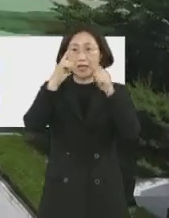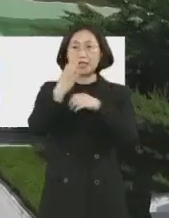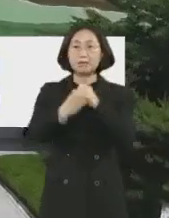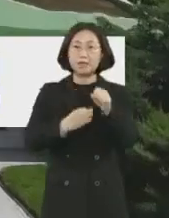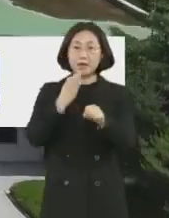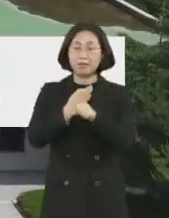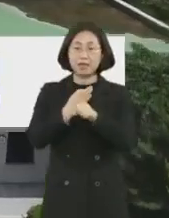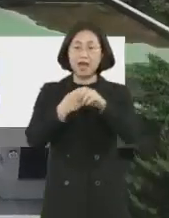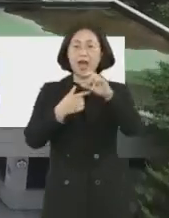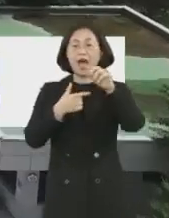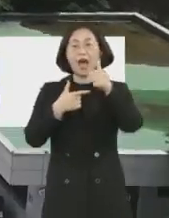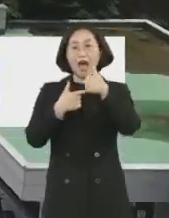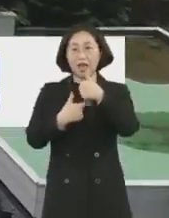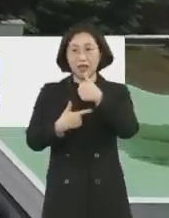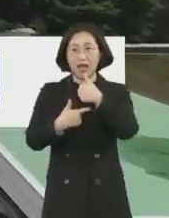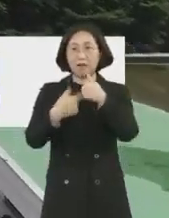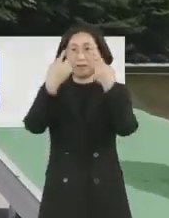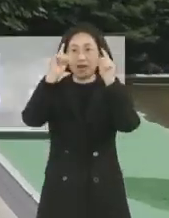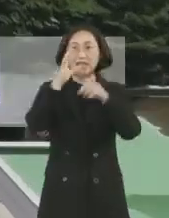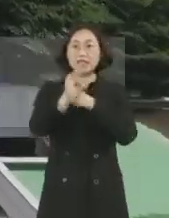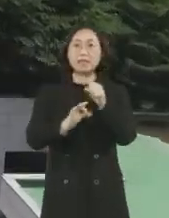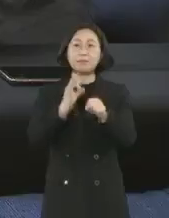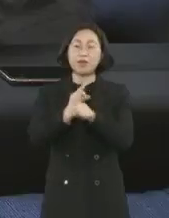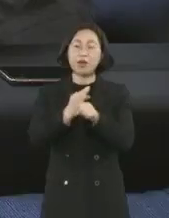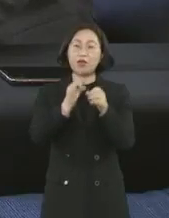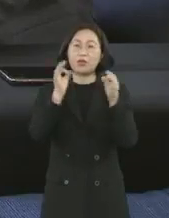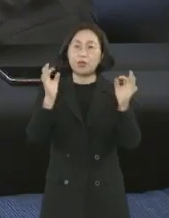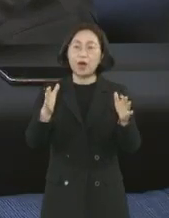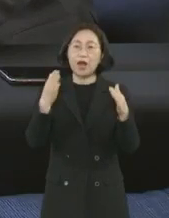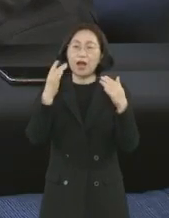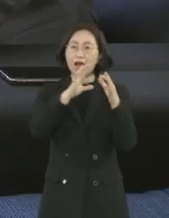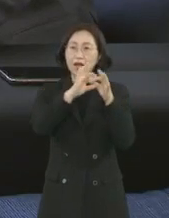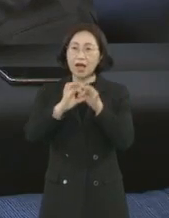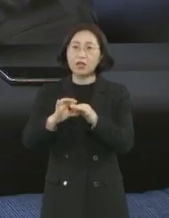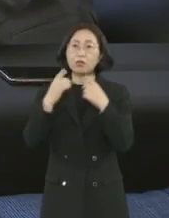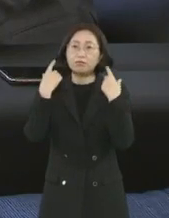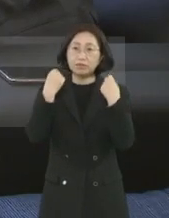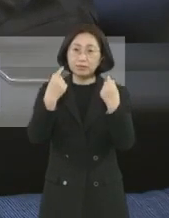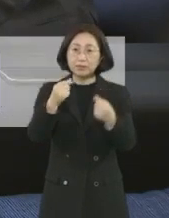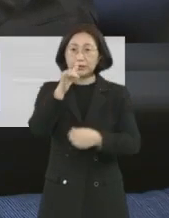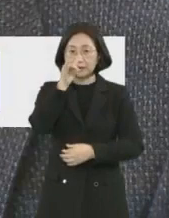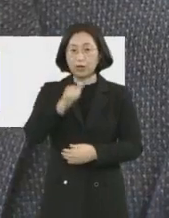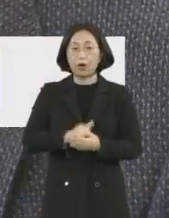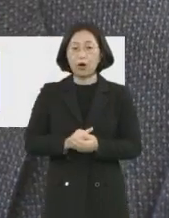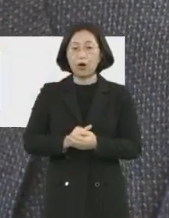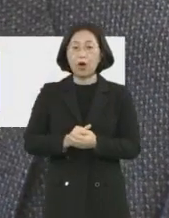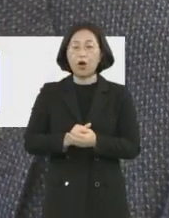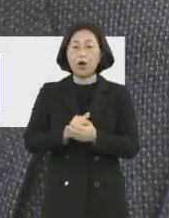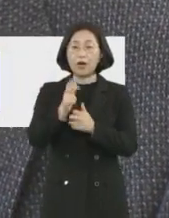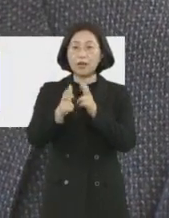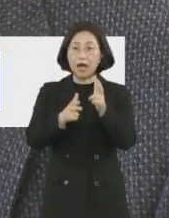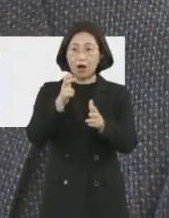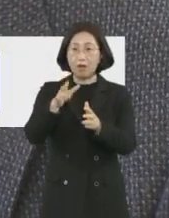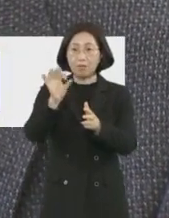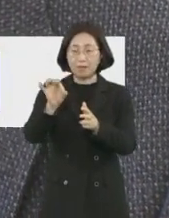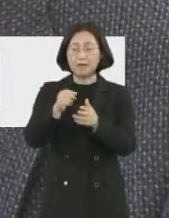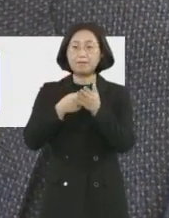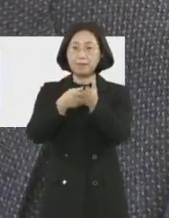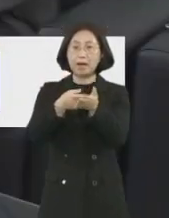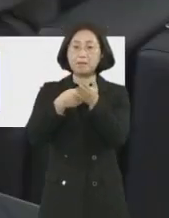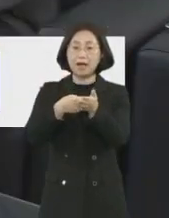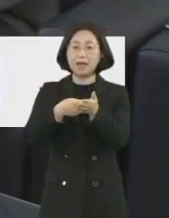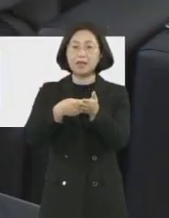한남대 10년째 등록금을 동결했습니다. 지역 대학들은 정부 재정 지원 사업을 늘려 등록금 동결로 인한 재정난